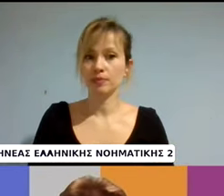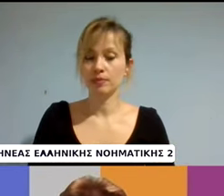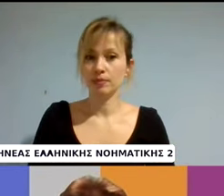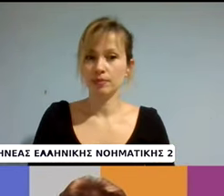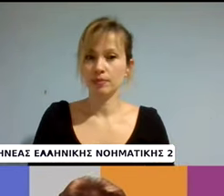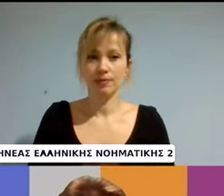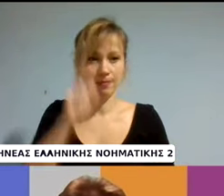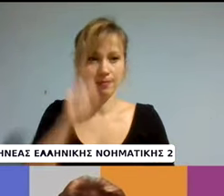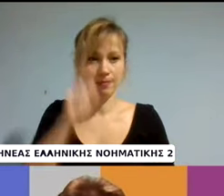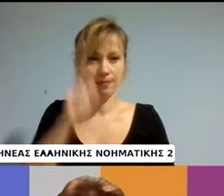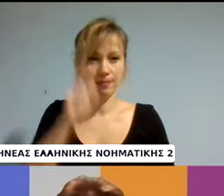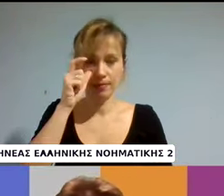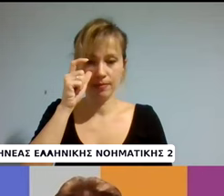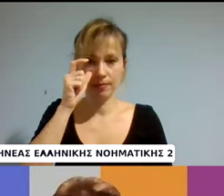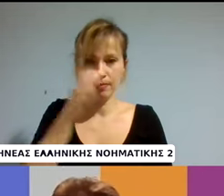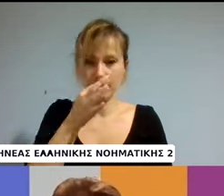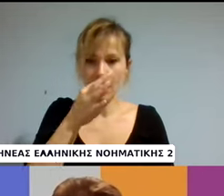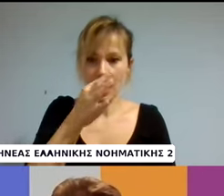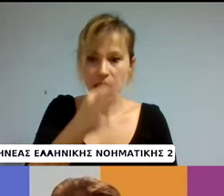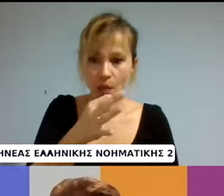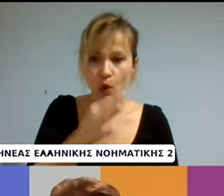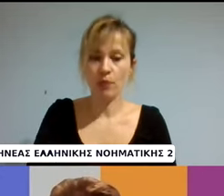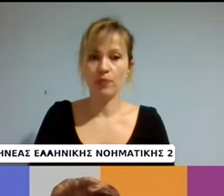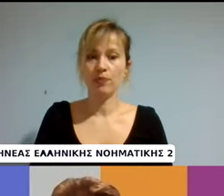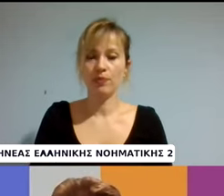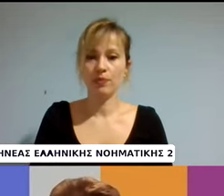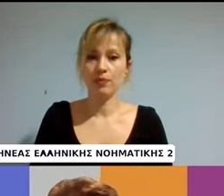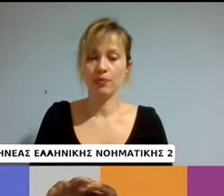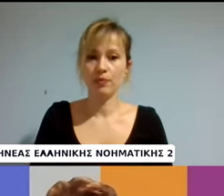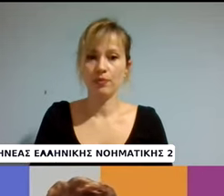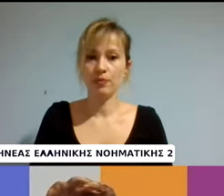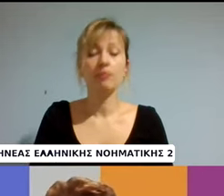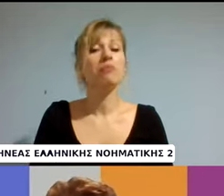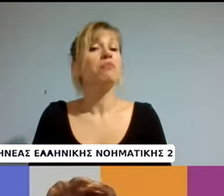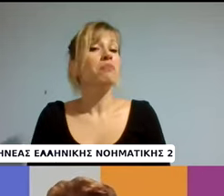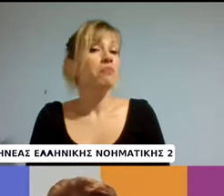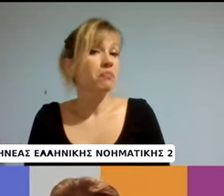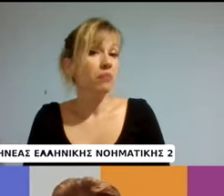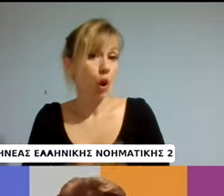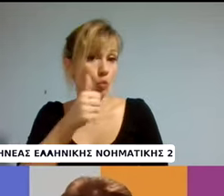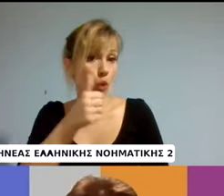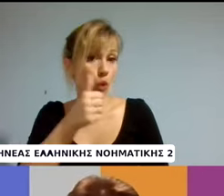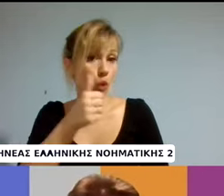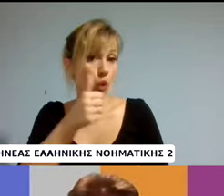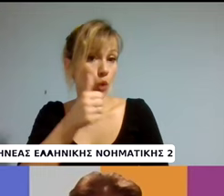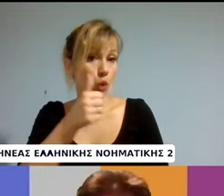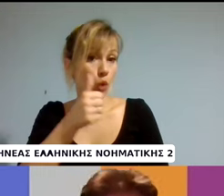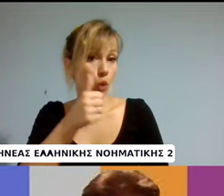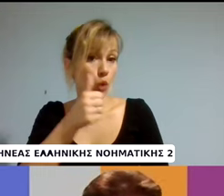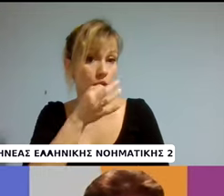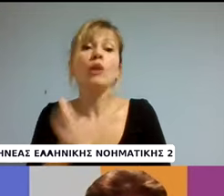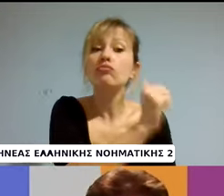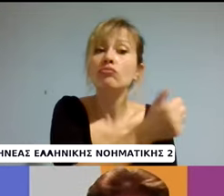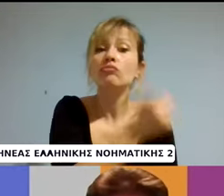Έχουμε... Εκεί, Κωνσταντίνα, μπορώ να πω το εξής. Αφενός μπορείτε να το προωθήσετε στα social media